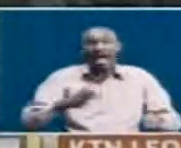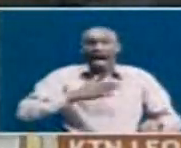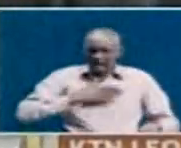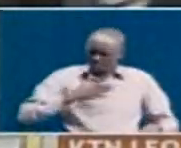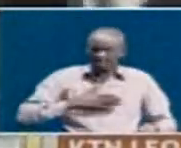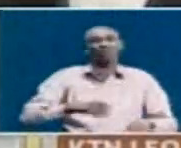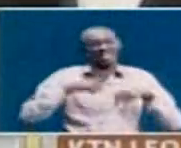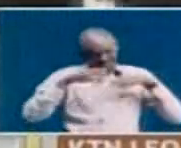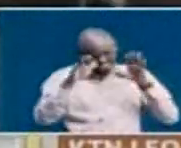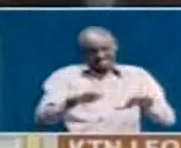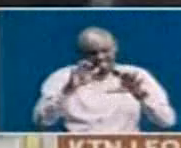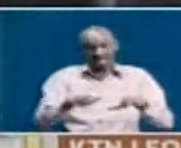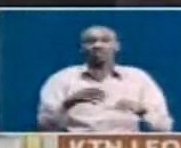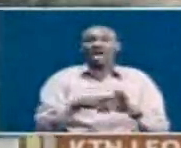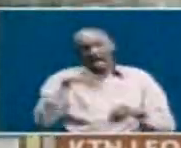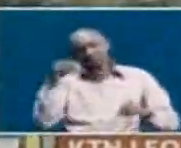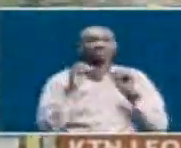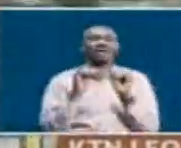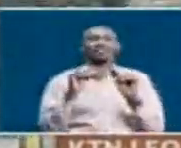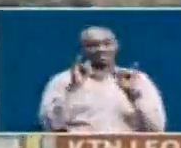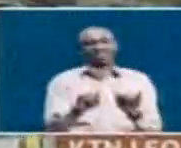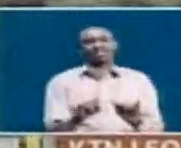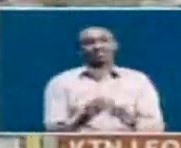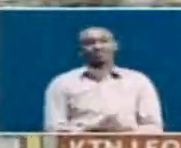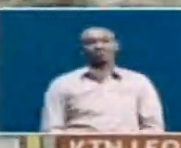Turkana, utuwezi toka kwa hapa. Hapa ni kwetu.